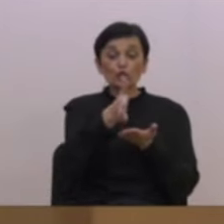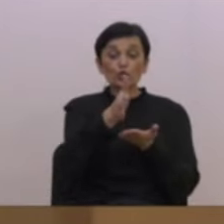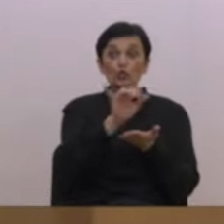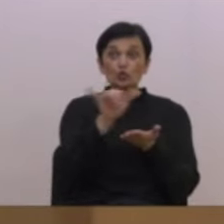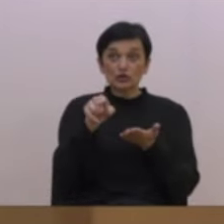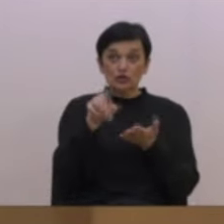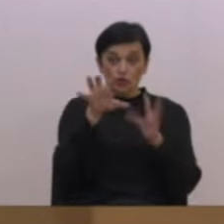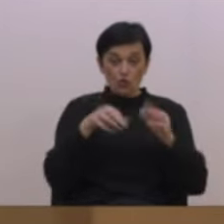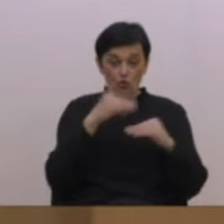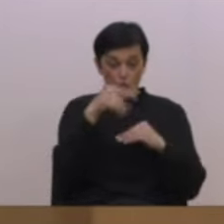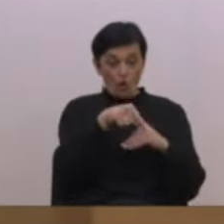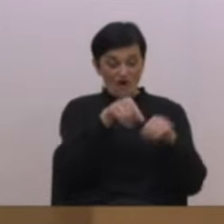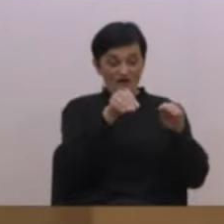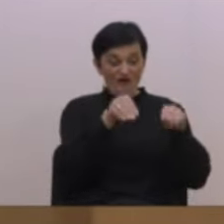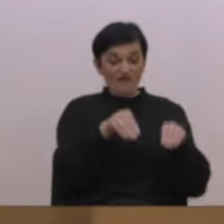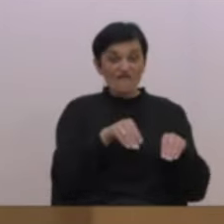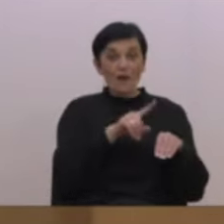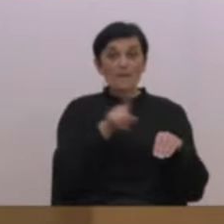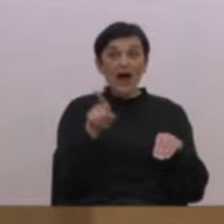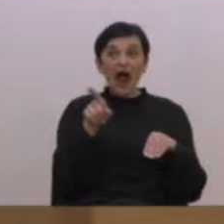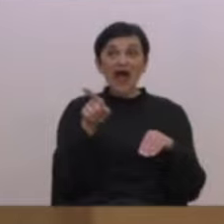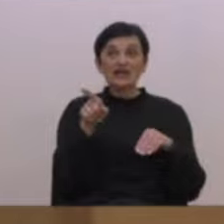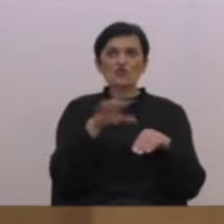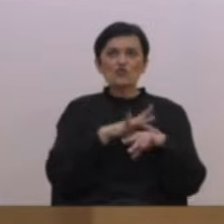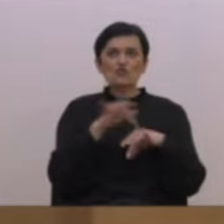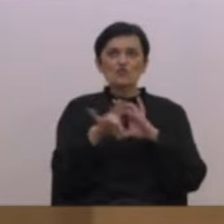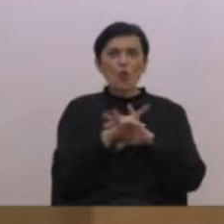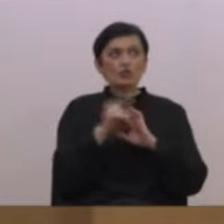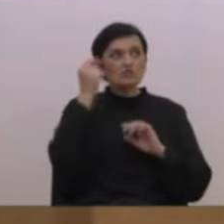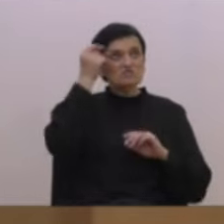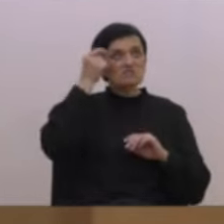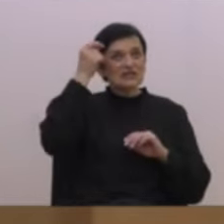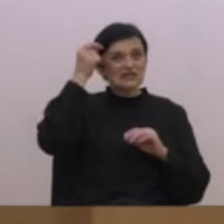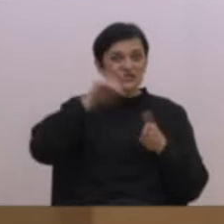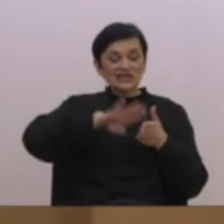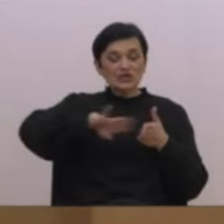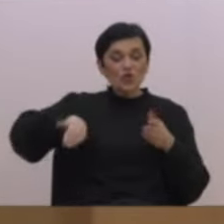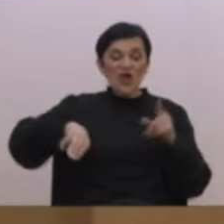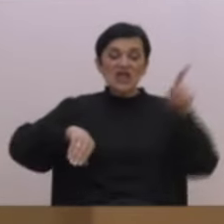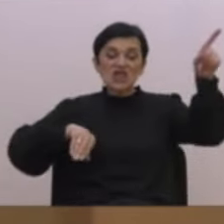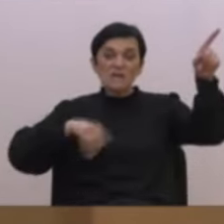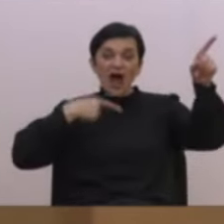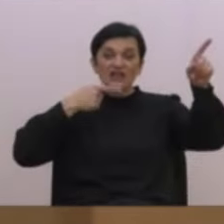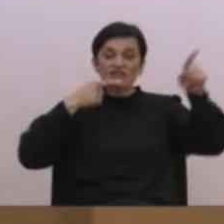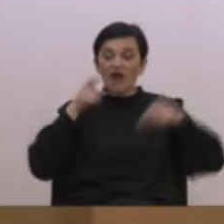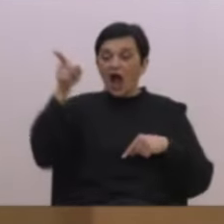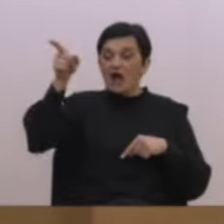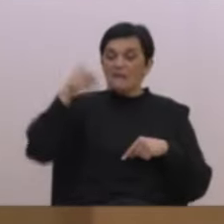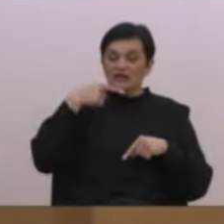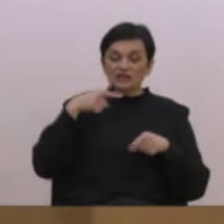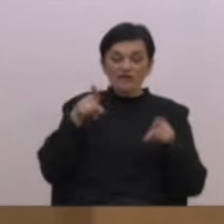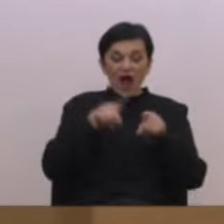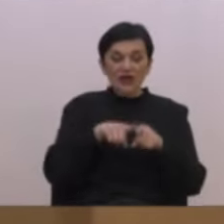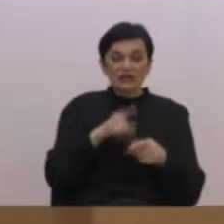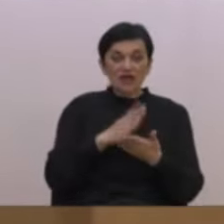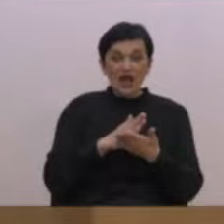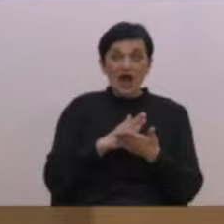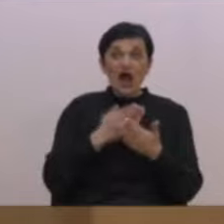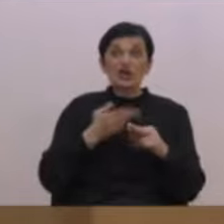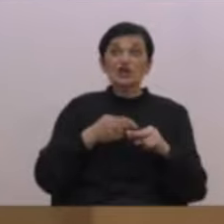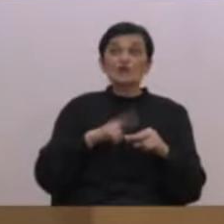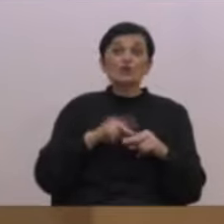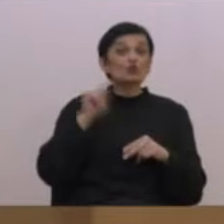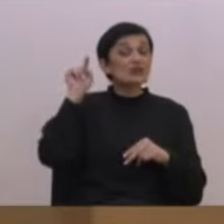წერიათ კონსტიტუციაში, მაგრამ მოიშალეთ ეგ მონური ფსიქოლოგია, იმან თქვა და ასეა. და იმიტომ